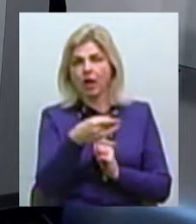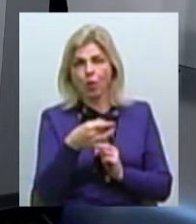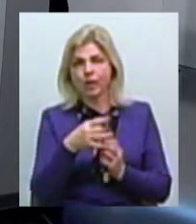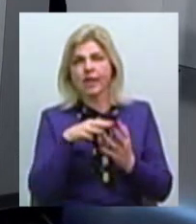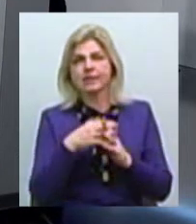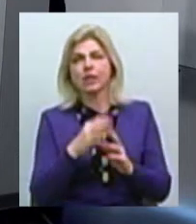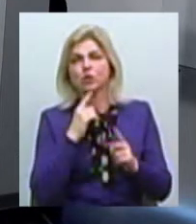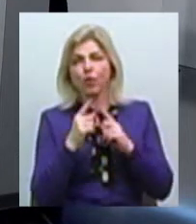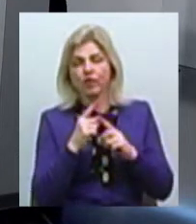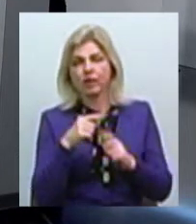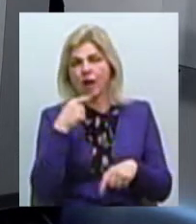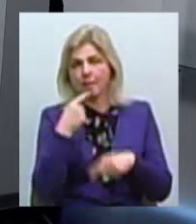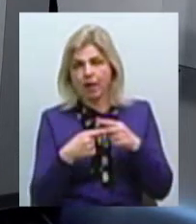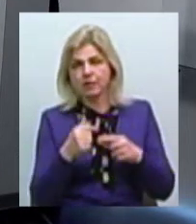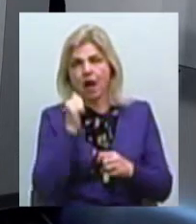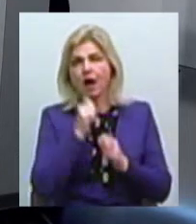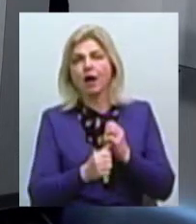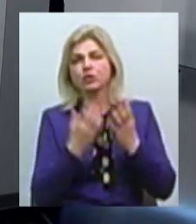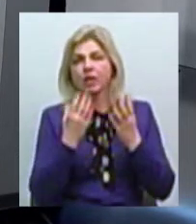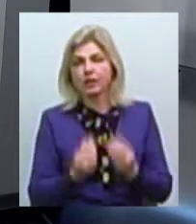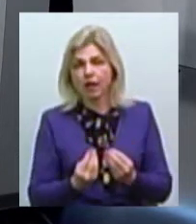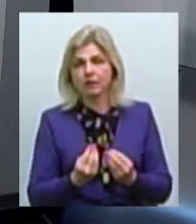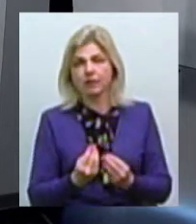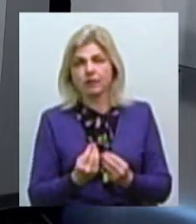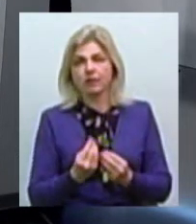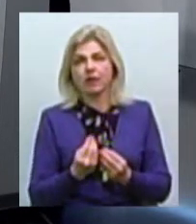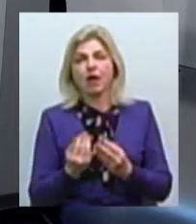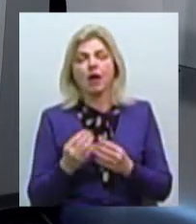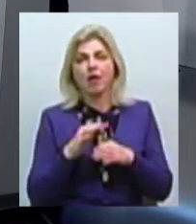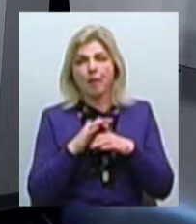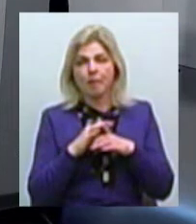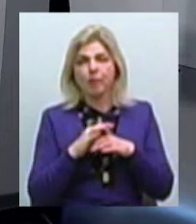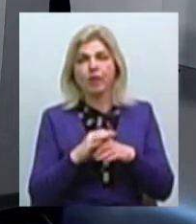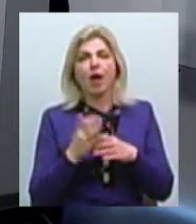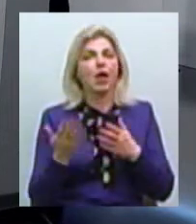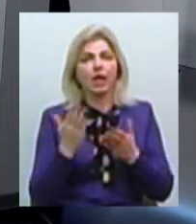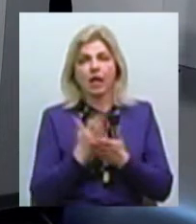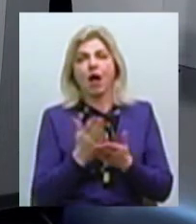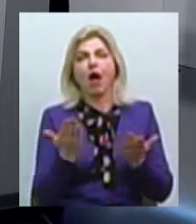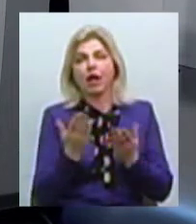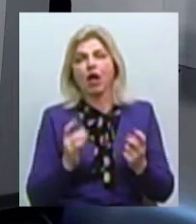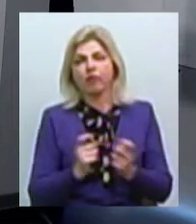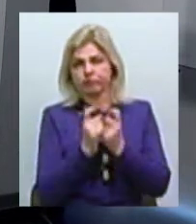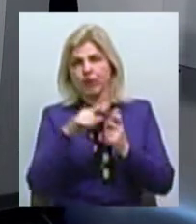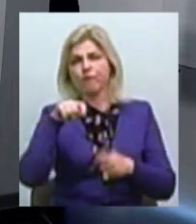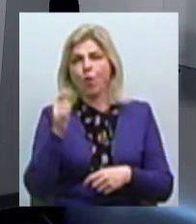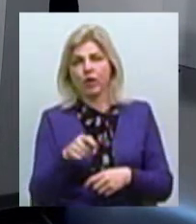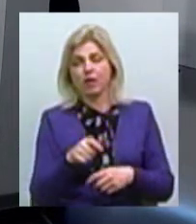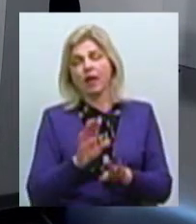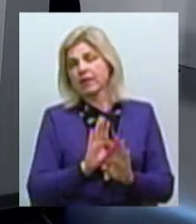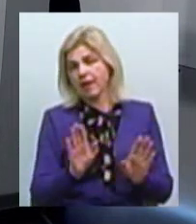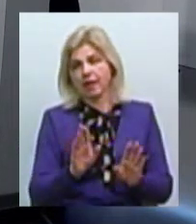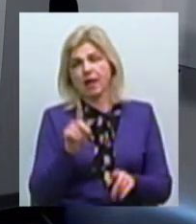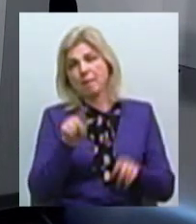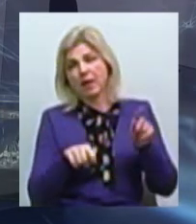постоянно изо дня в день идут какие-то войны нет периодически в разных